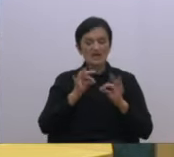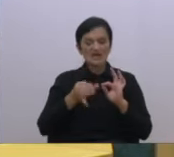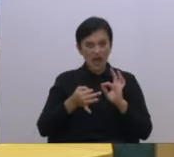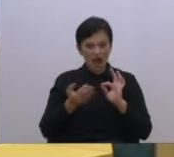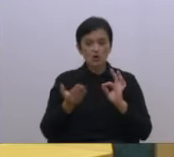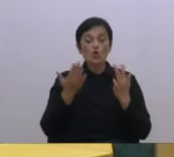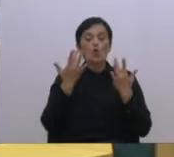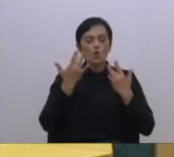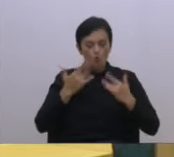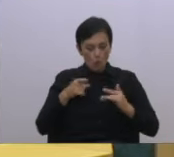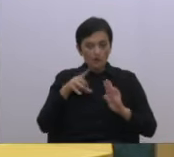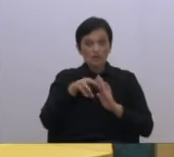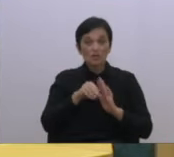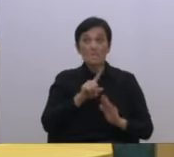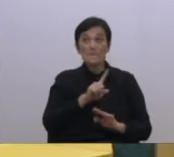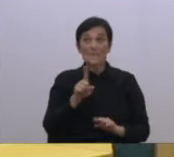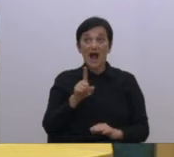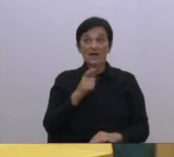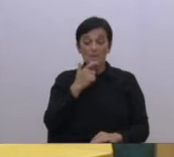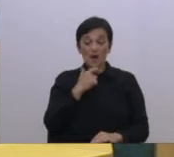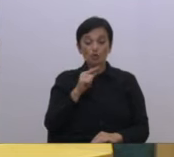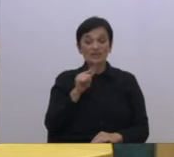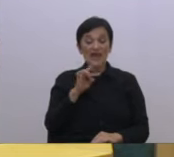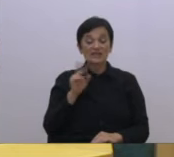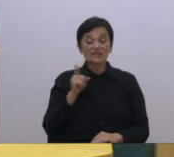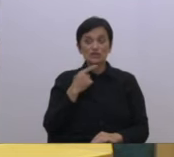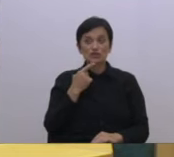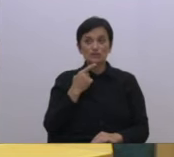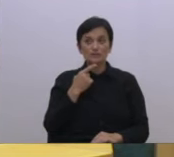კოსმეტიკა არის ამაში ჩადებული, მაგრამ როგორც ბატონმა თენგიზმა თქვა, ეხლა